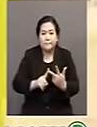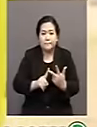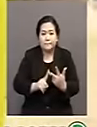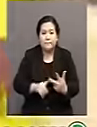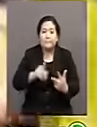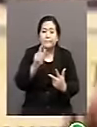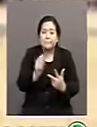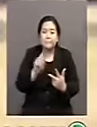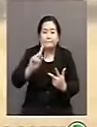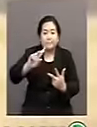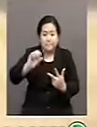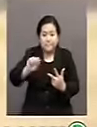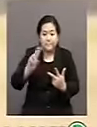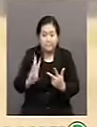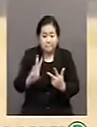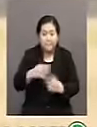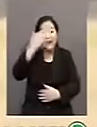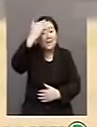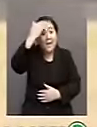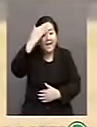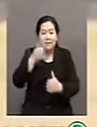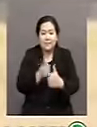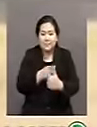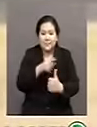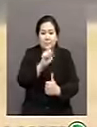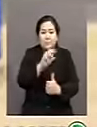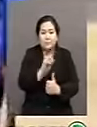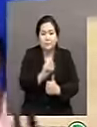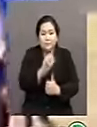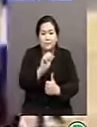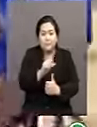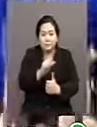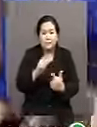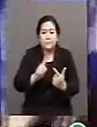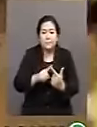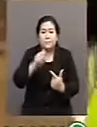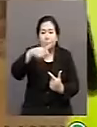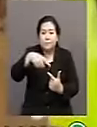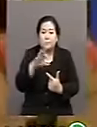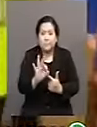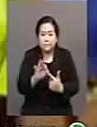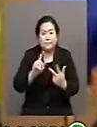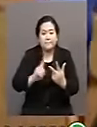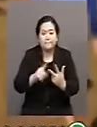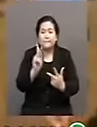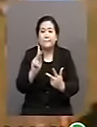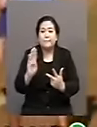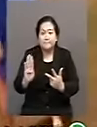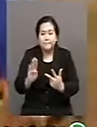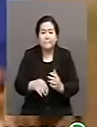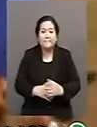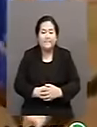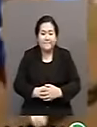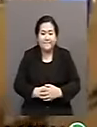อภัยครับิาเนวาครับกองหน้ามีสมสุขพลธรรมเซองซอฟยาโน่แล้วก็กวินนวนทัส่วนนักรบ